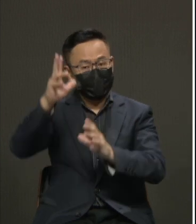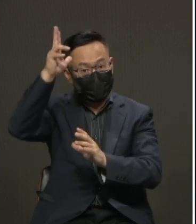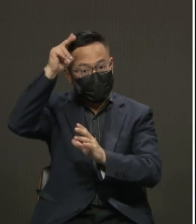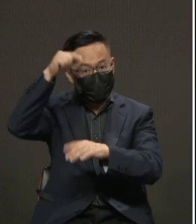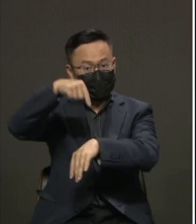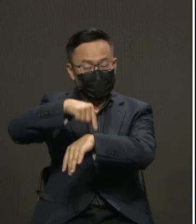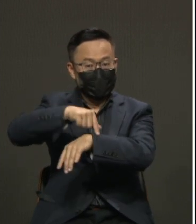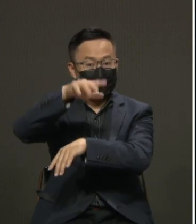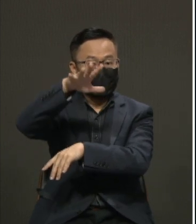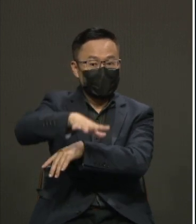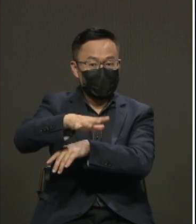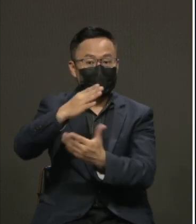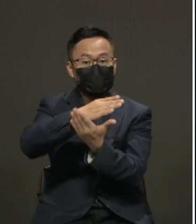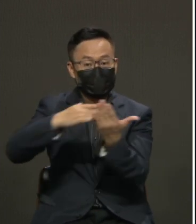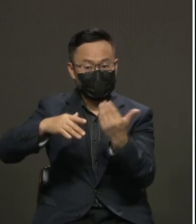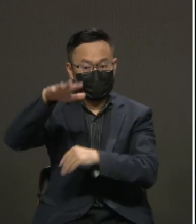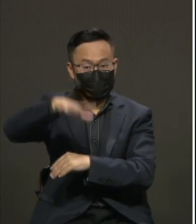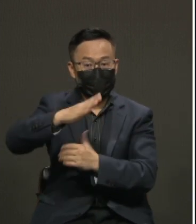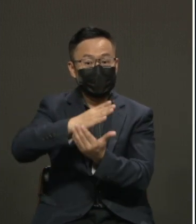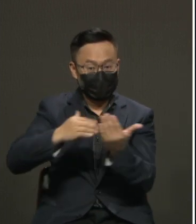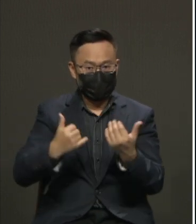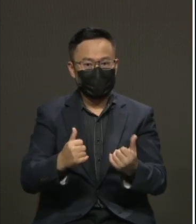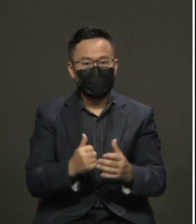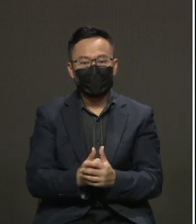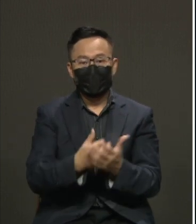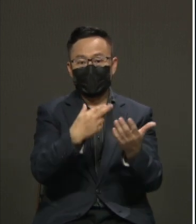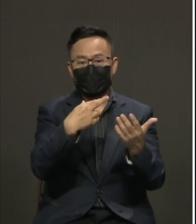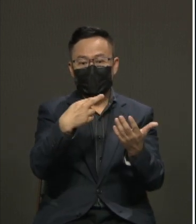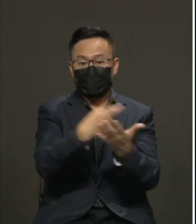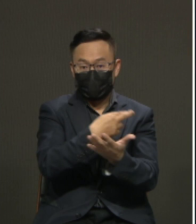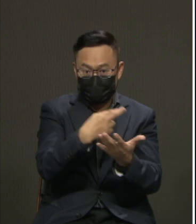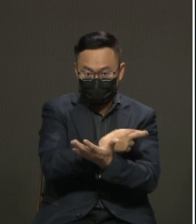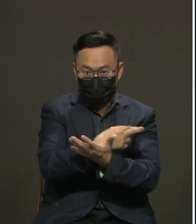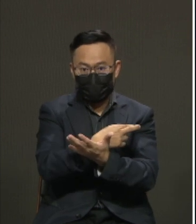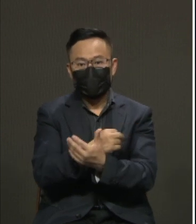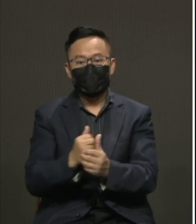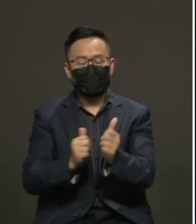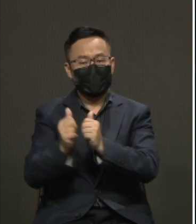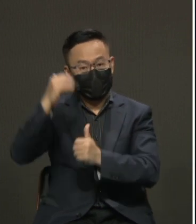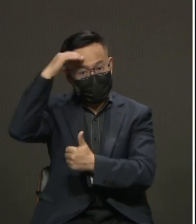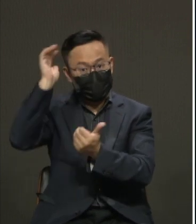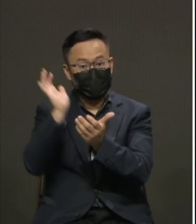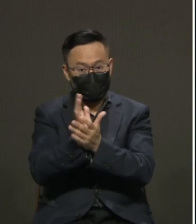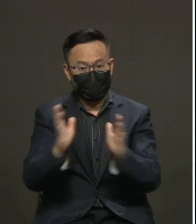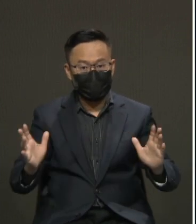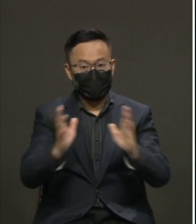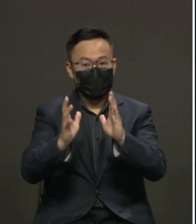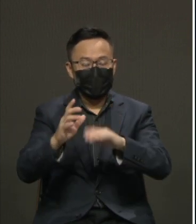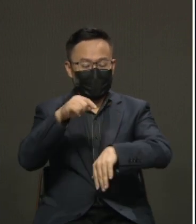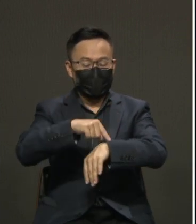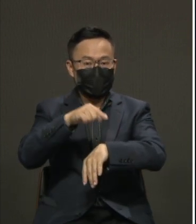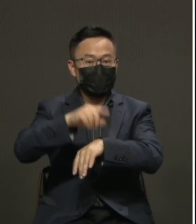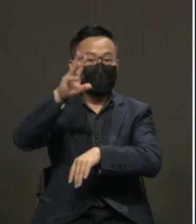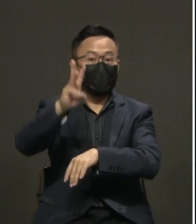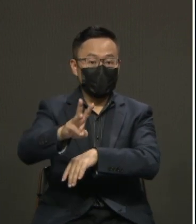นขออภัยค่ะเวลา 5:30 นส่วนราชบุรี FC ค่ะก็ฟอร์มร้อนแรงสุดๆตอนนี้ยังไม่แพ้ใครเลยอย่างที่บอกไปก็